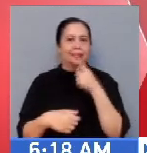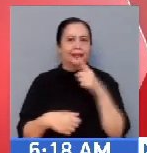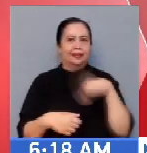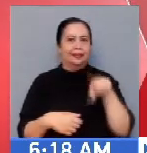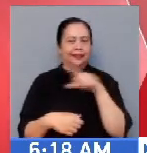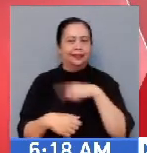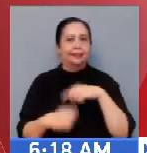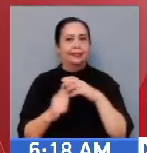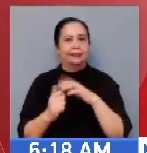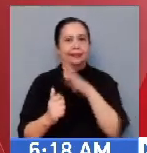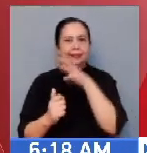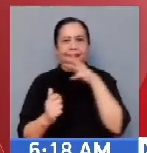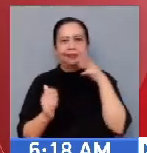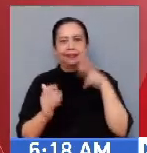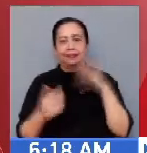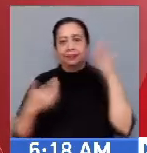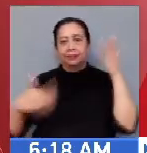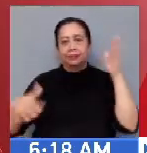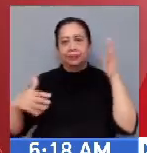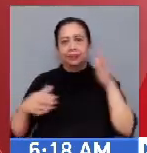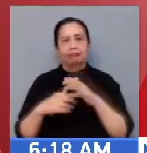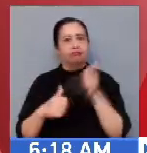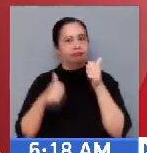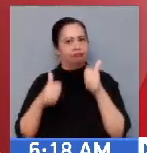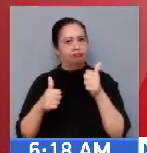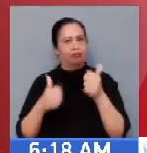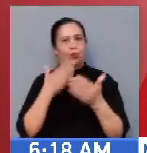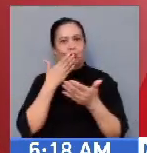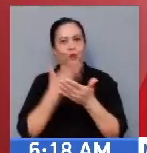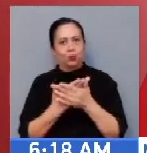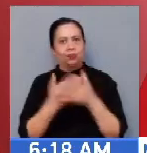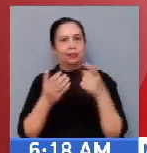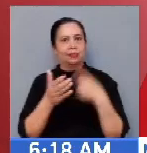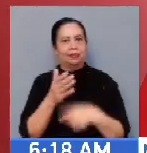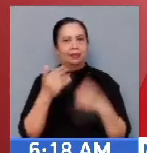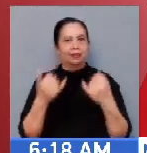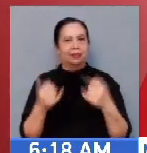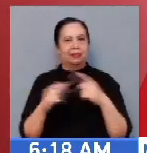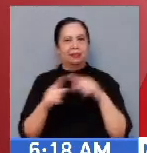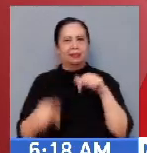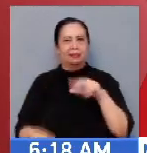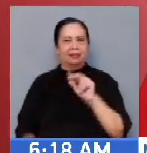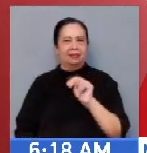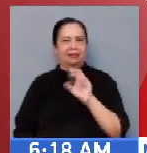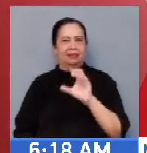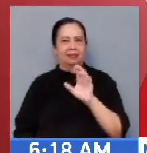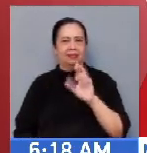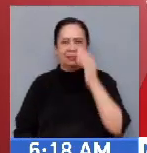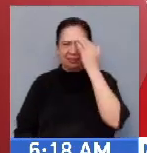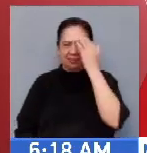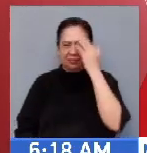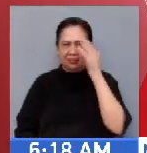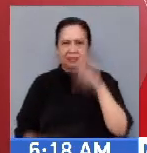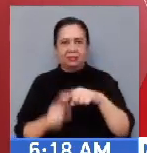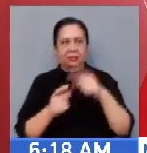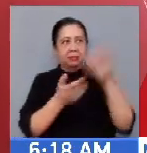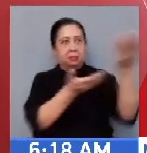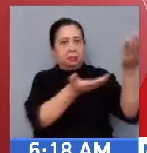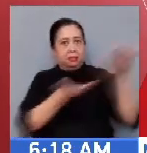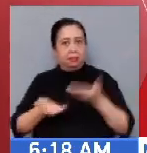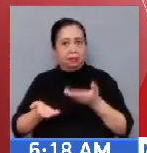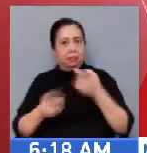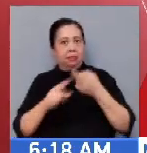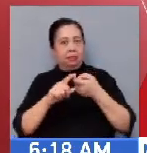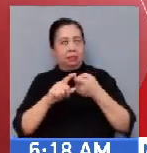sa Cordillera, medyo maganda ang presyo nila. Mm-hmm. No? But dito sa NCR, alam naman po natin na dinadala po yan, no? Papuntang